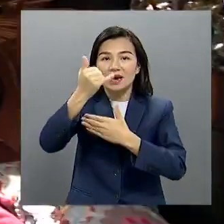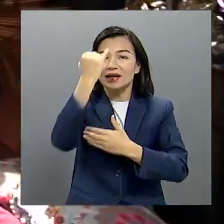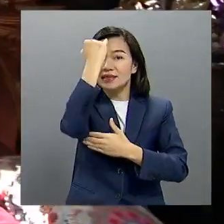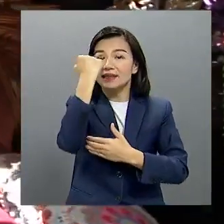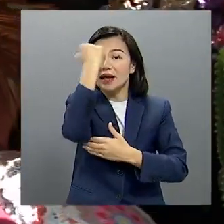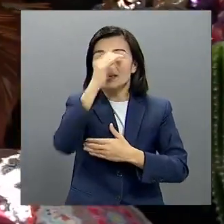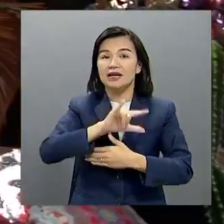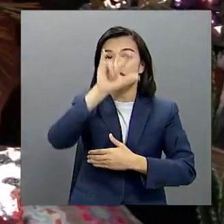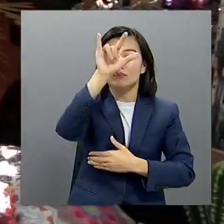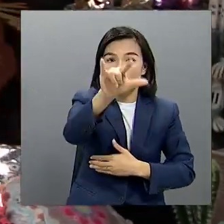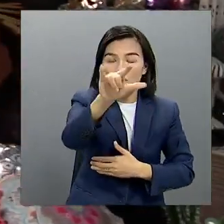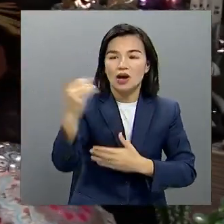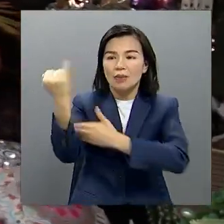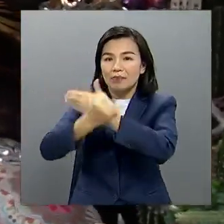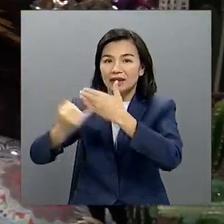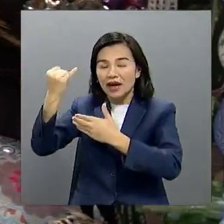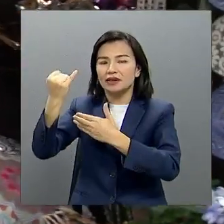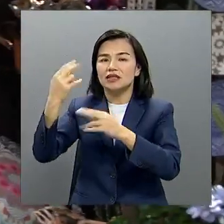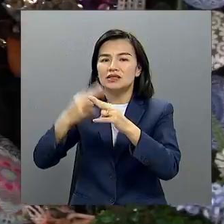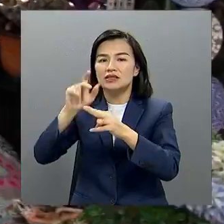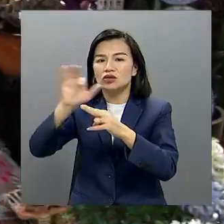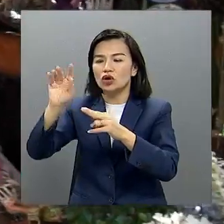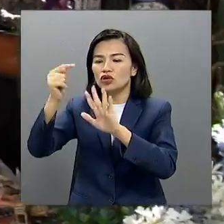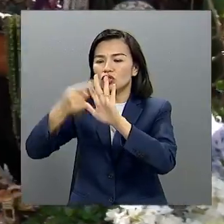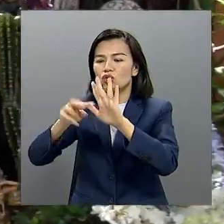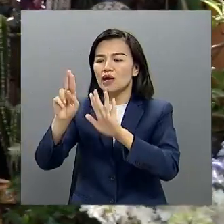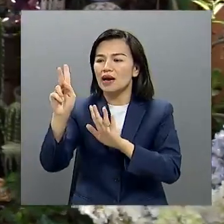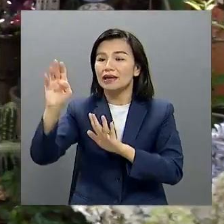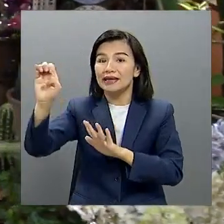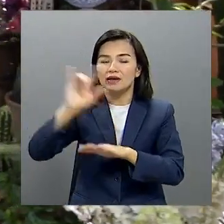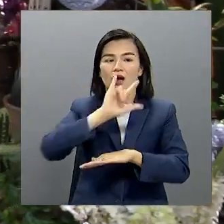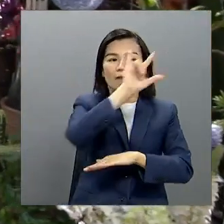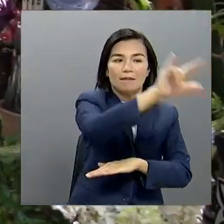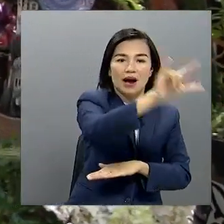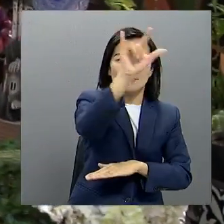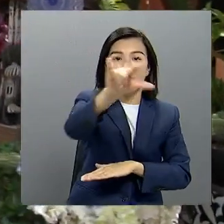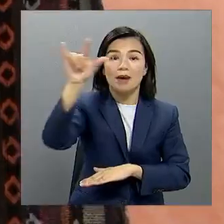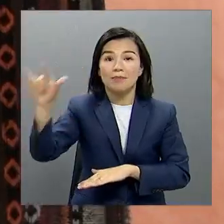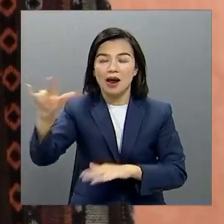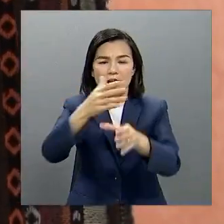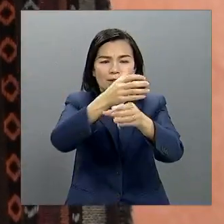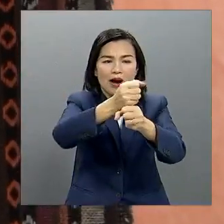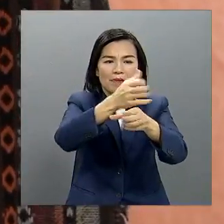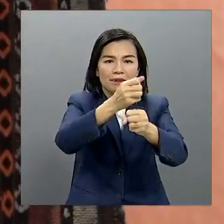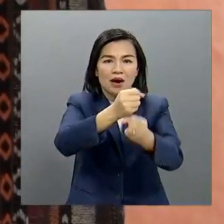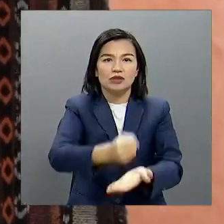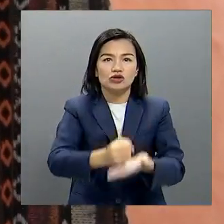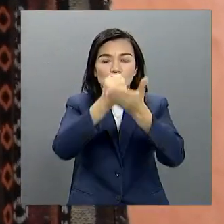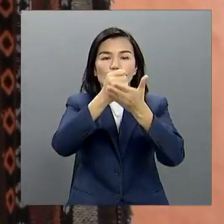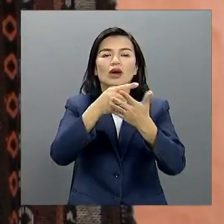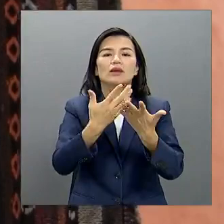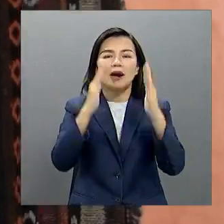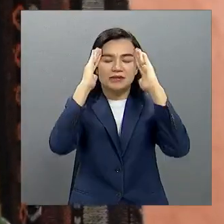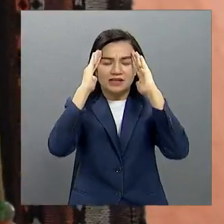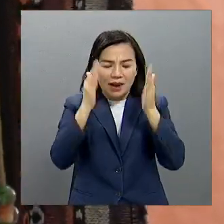กี3ประเทศเนี่ยเราเห็นว่างานปั้นเนี่ยมันสร้างสมาธิให้กับเด็กที่สมาธิสั้น